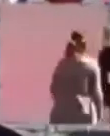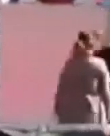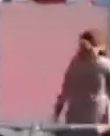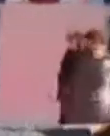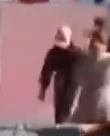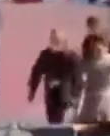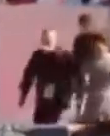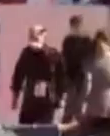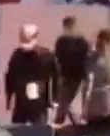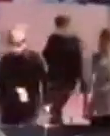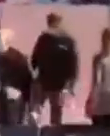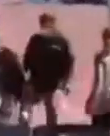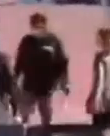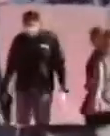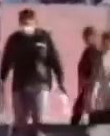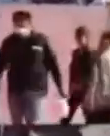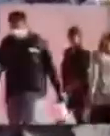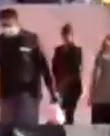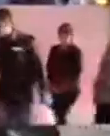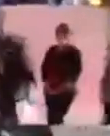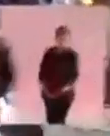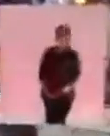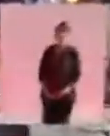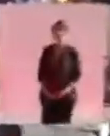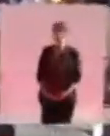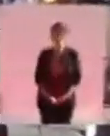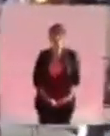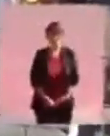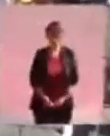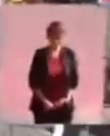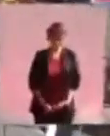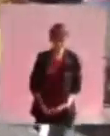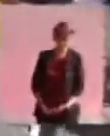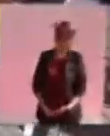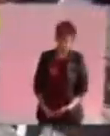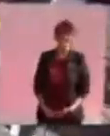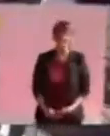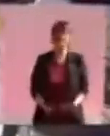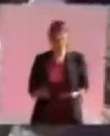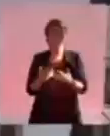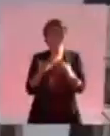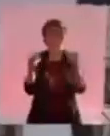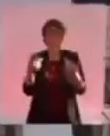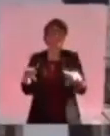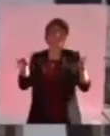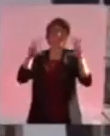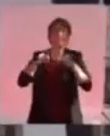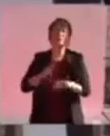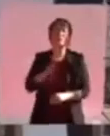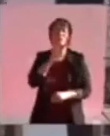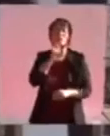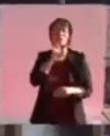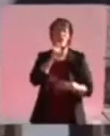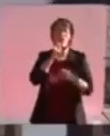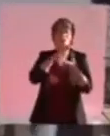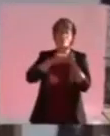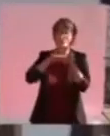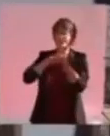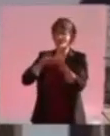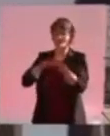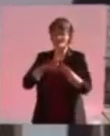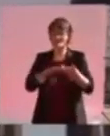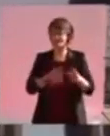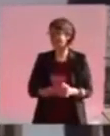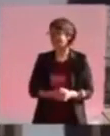mentre ovviamente procediamo all'igienizzazione dei microfoni nel frattempo si prepara l'ultimo degli